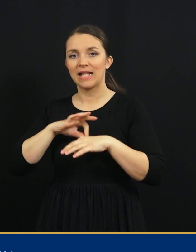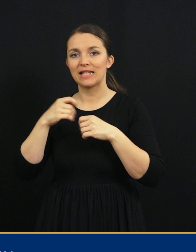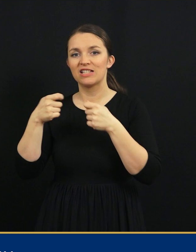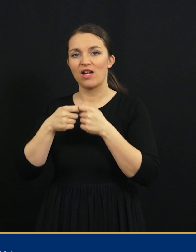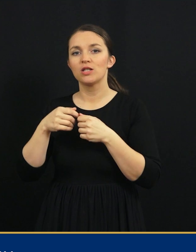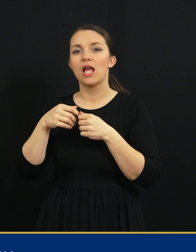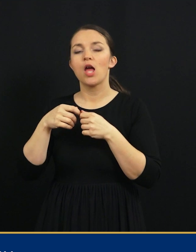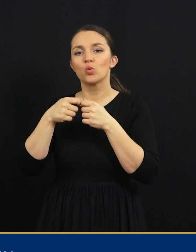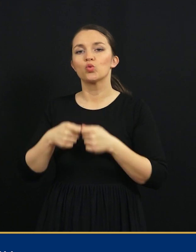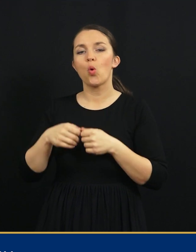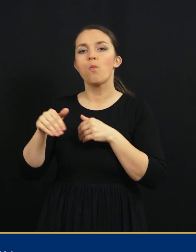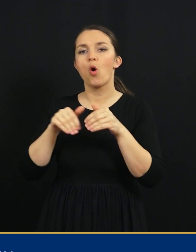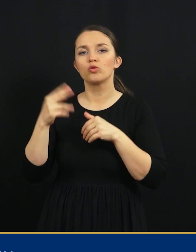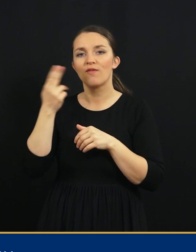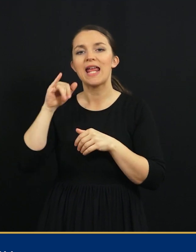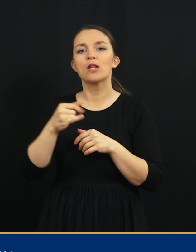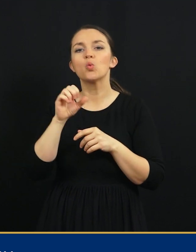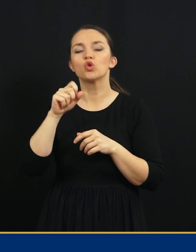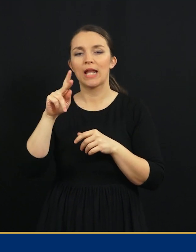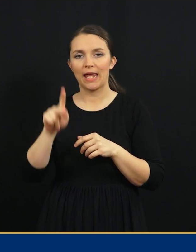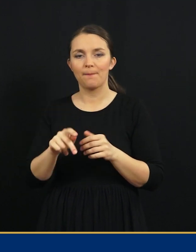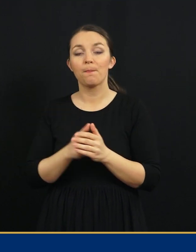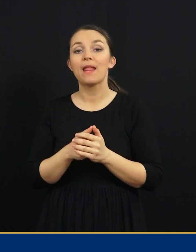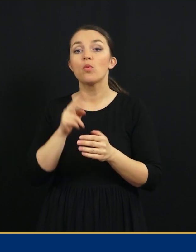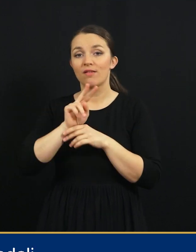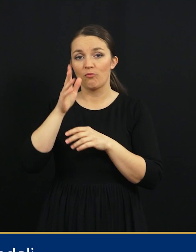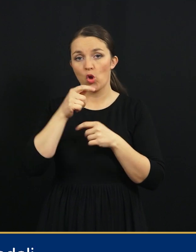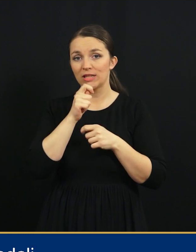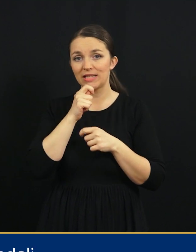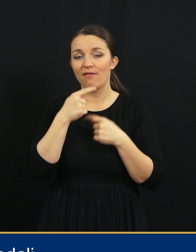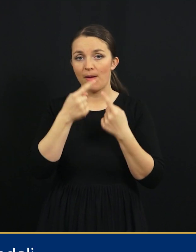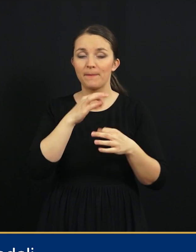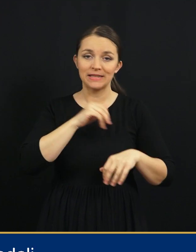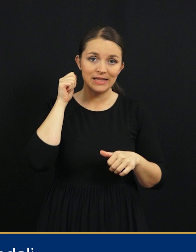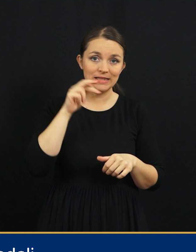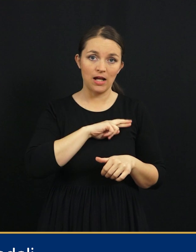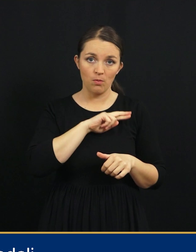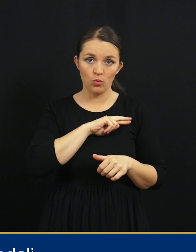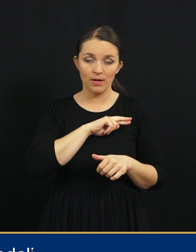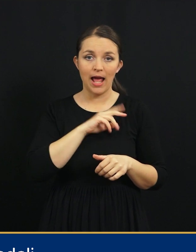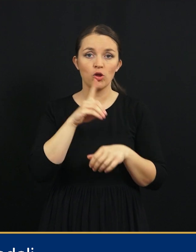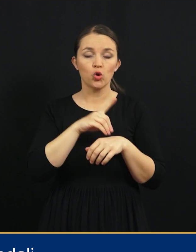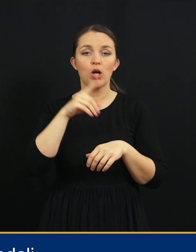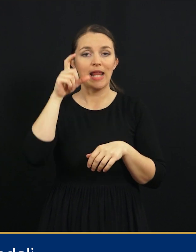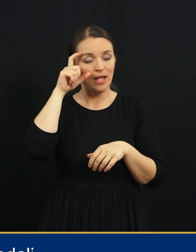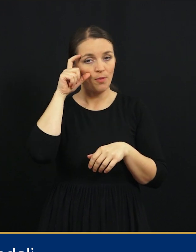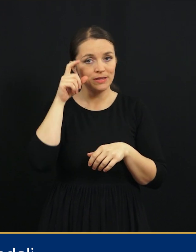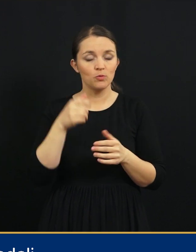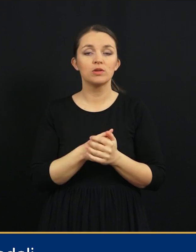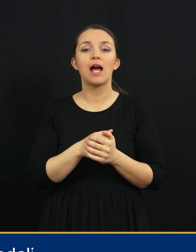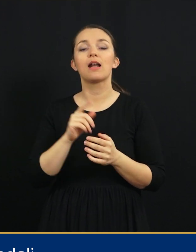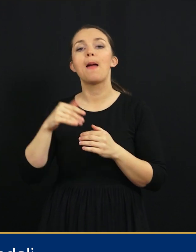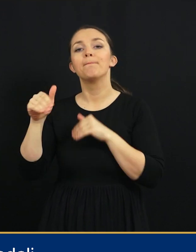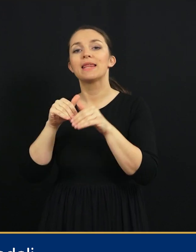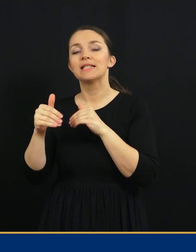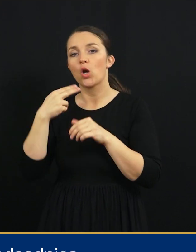Zveze društev upokojencev Slovenije Janez Sušnik. V nadaljevanju bodo izjave podali predsednica Republike dr. Nataša